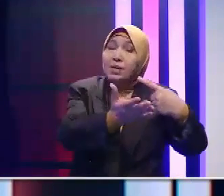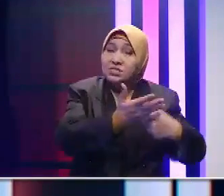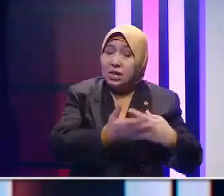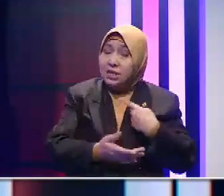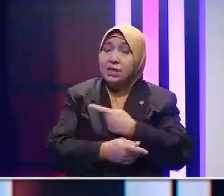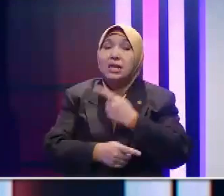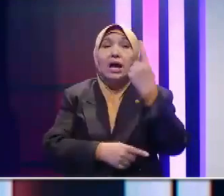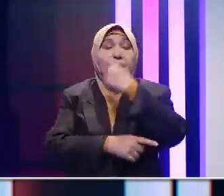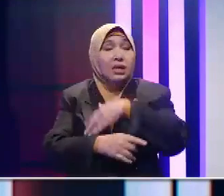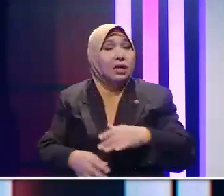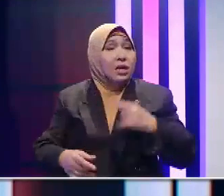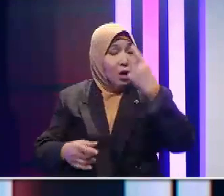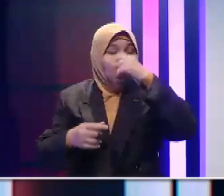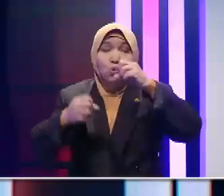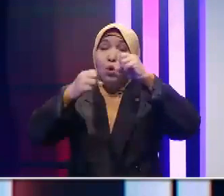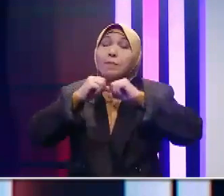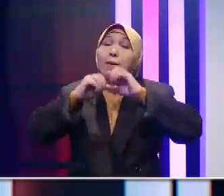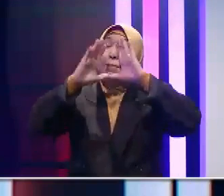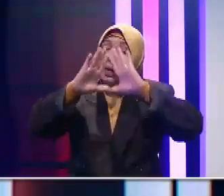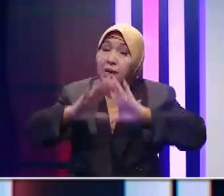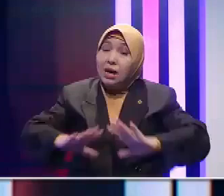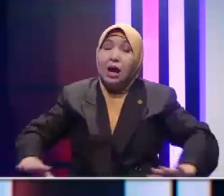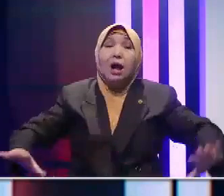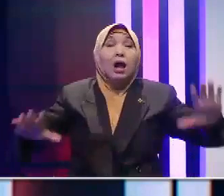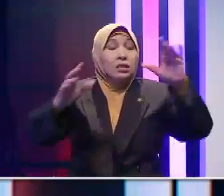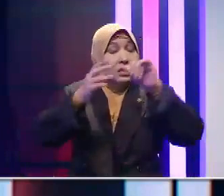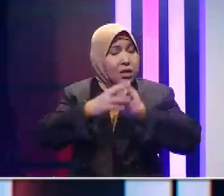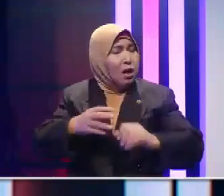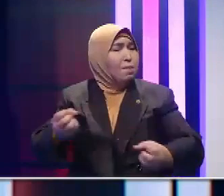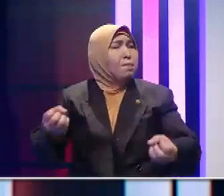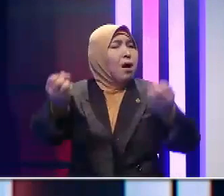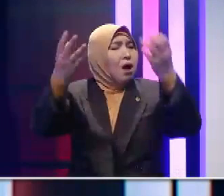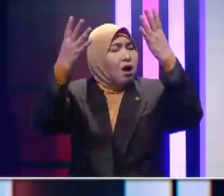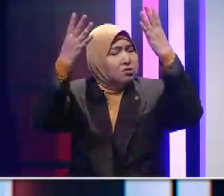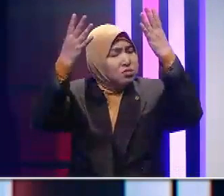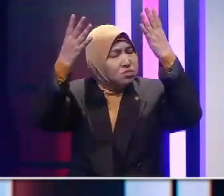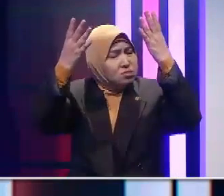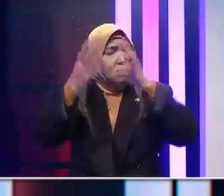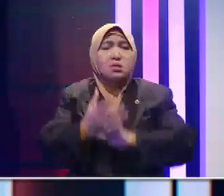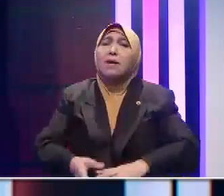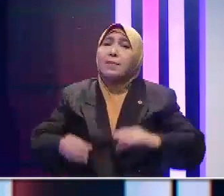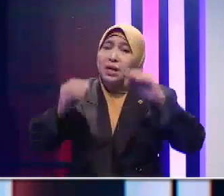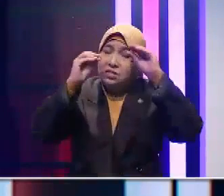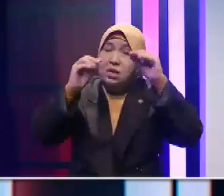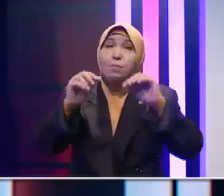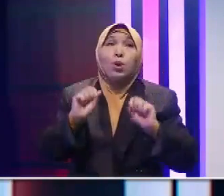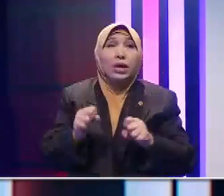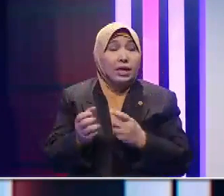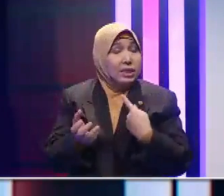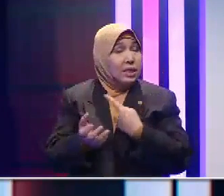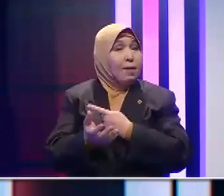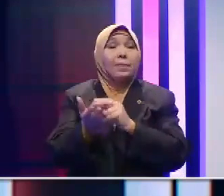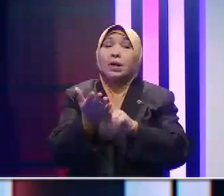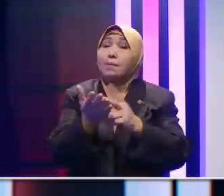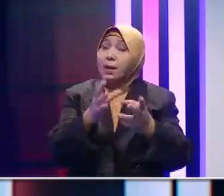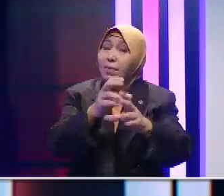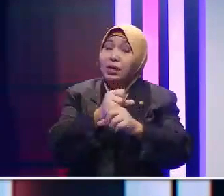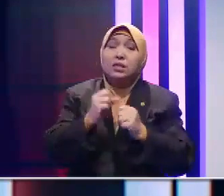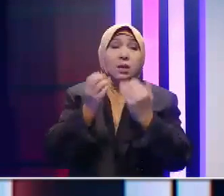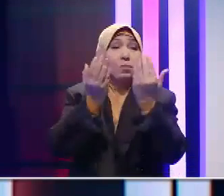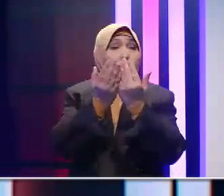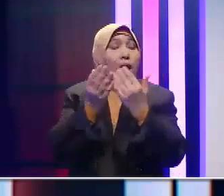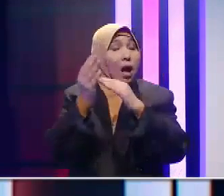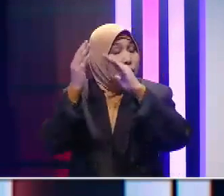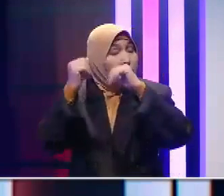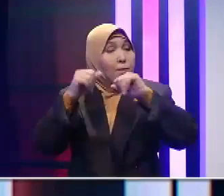ini. Dan bagi memberkati pengajian kita, mudah-mudahan banyak pengajaran dan tadabbur yang boleh kita perolehi. Kita berdoa